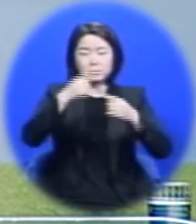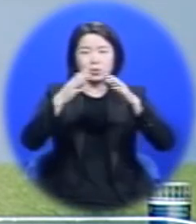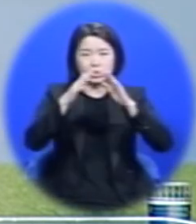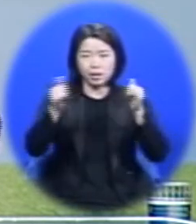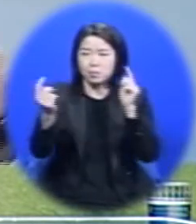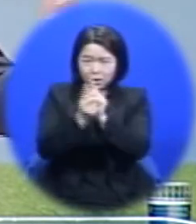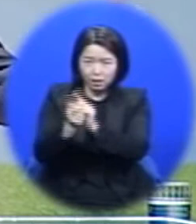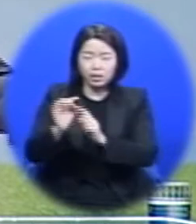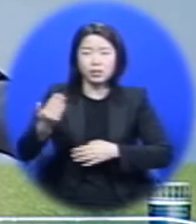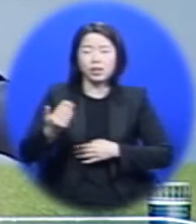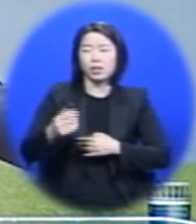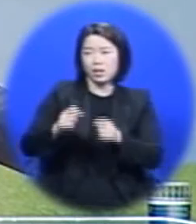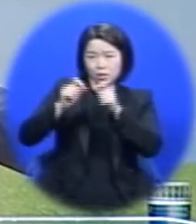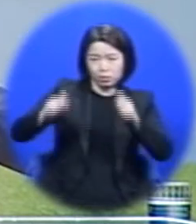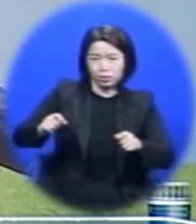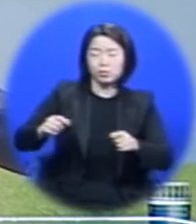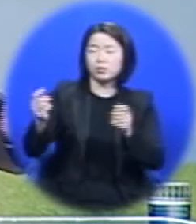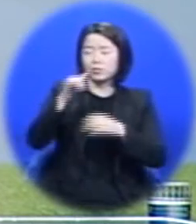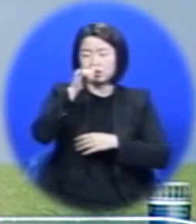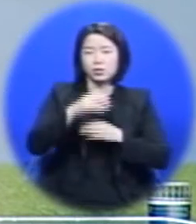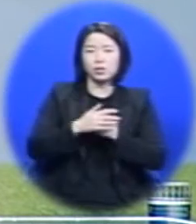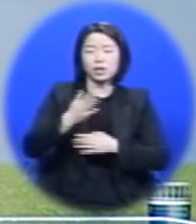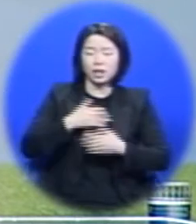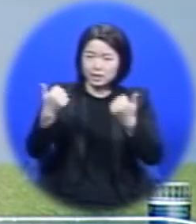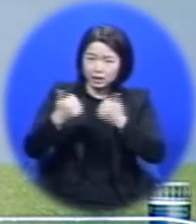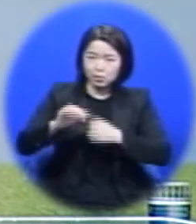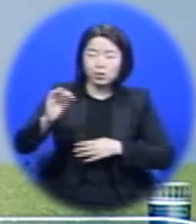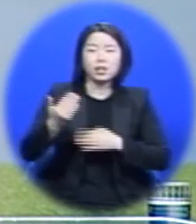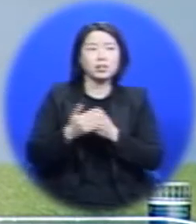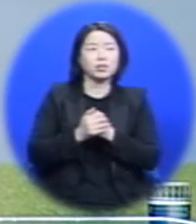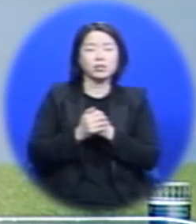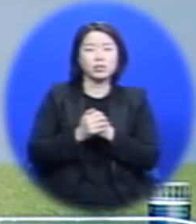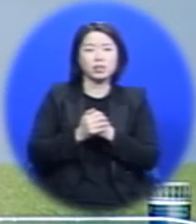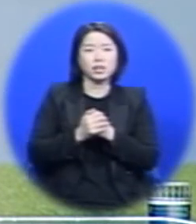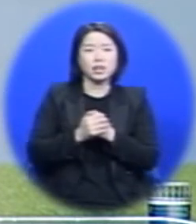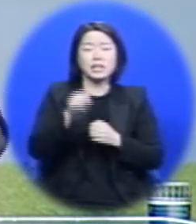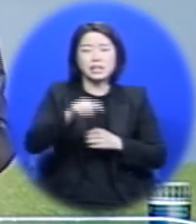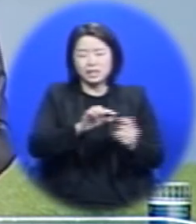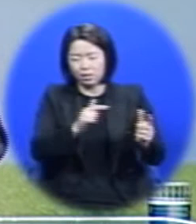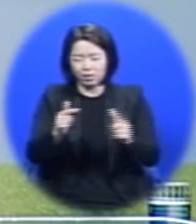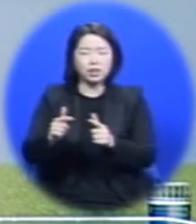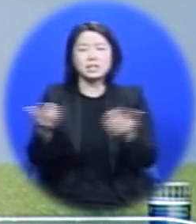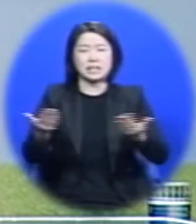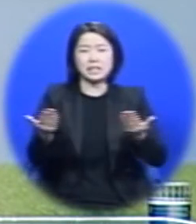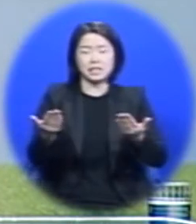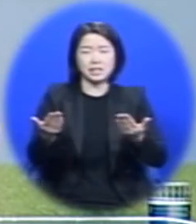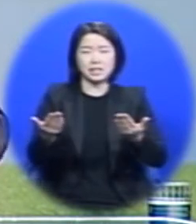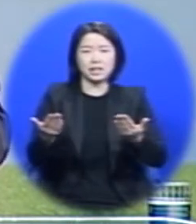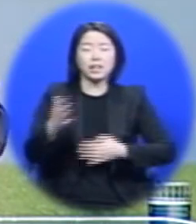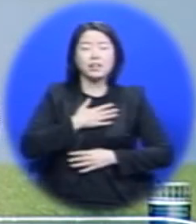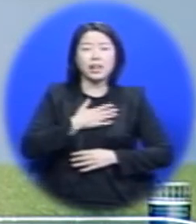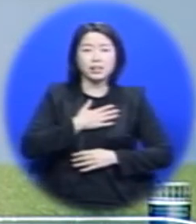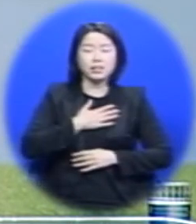만나야지요. 또 동역자들이 있지요. 제가 상담도 해야지요. 그런 일들이